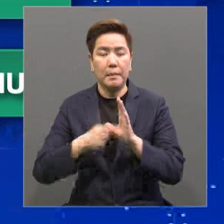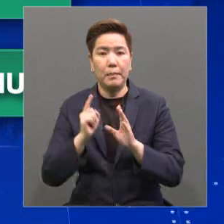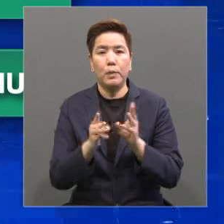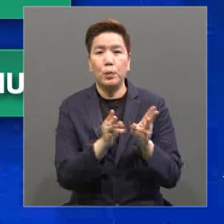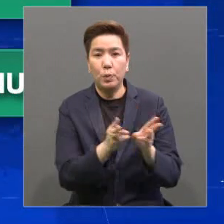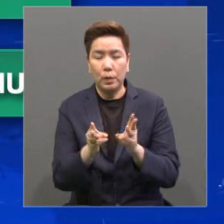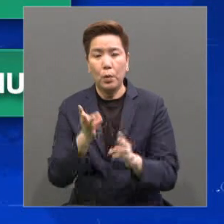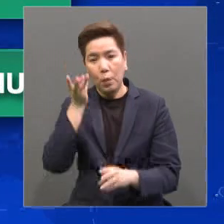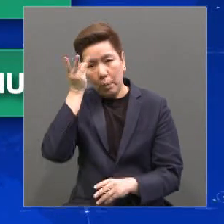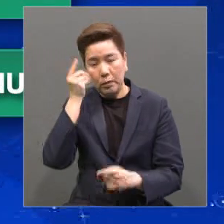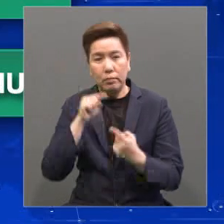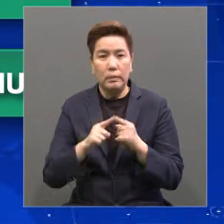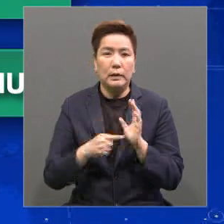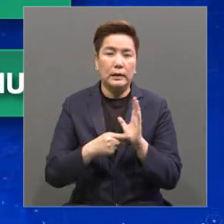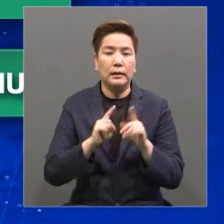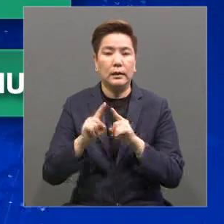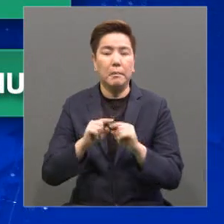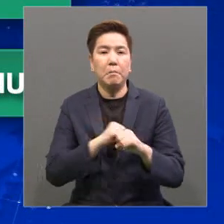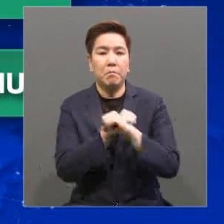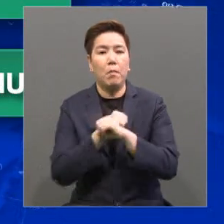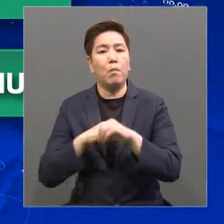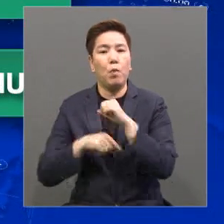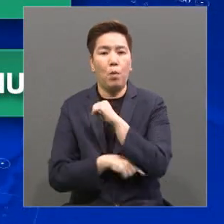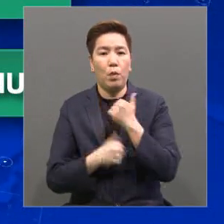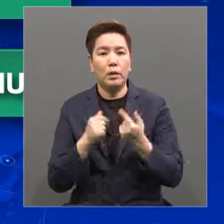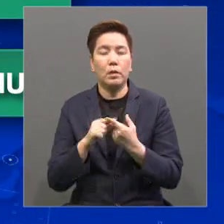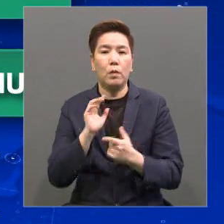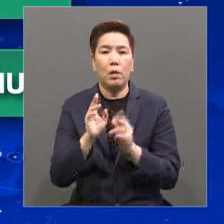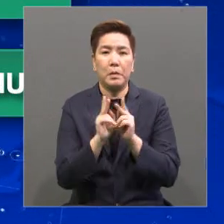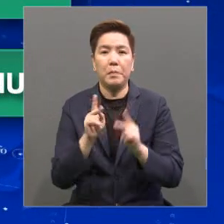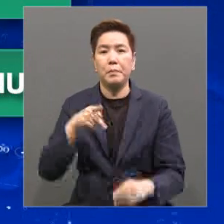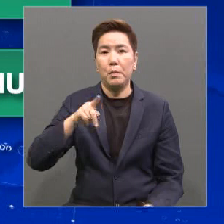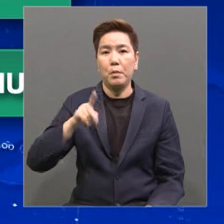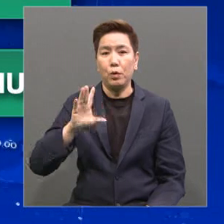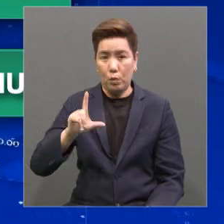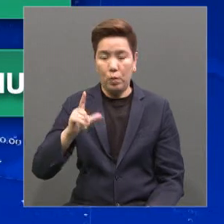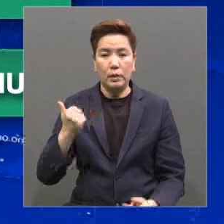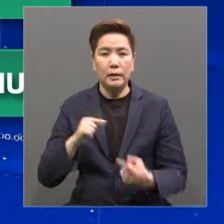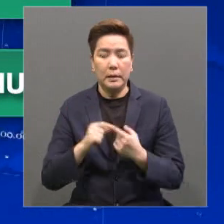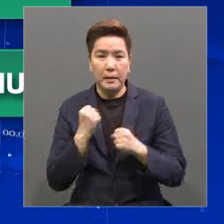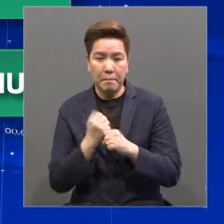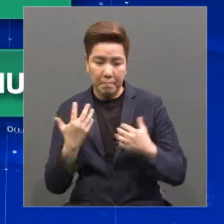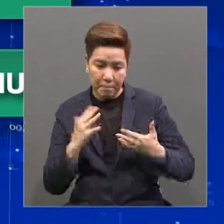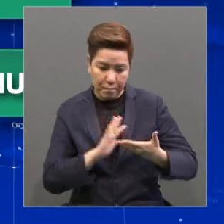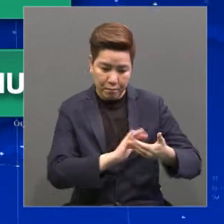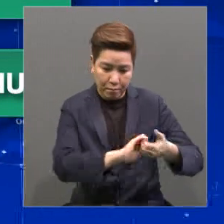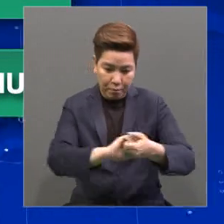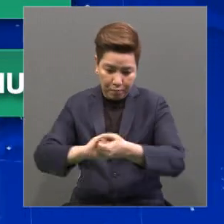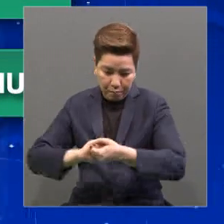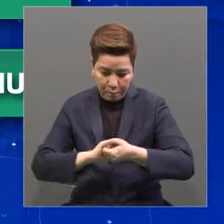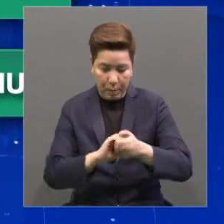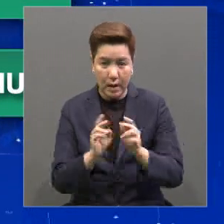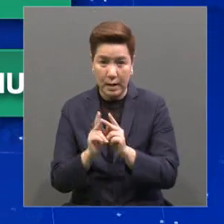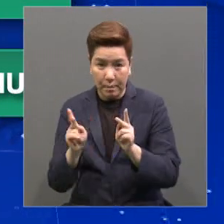มาตรการความเห็นหรือข้อเสนอแนะเพื่อป้องกันการทุจริตต่อคณะกรรมการปปชค่ะประสานความร่วมมือกับคณะ